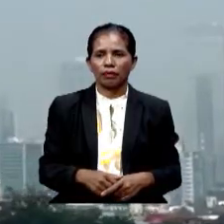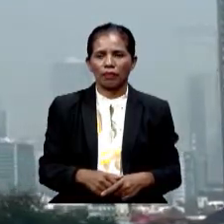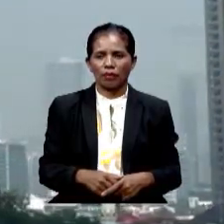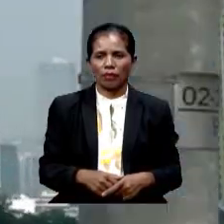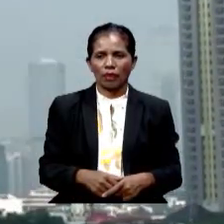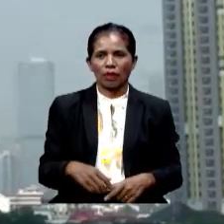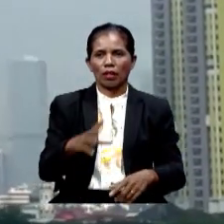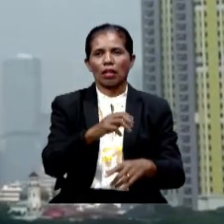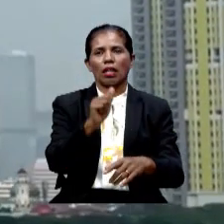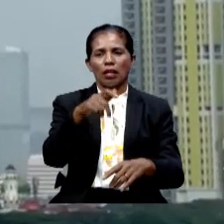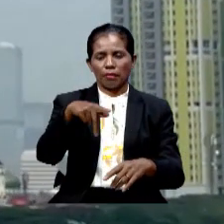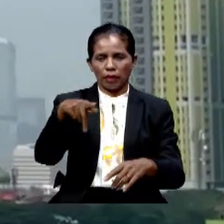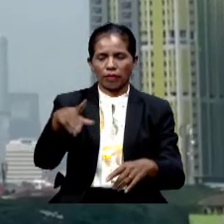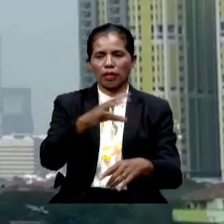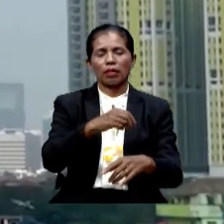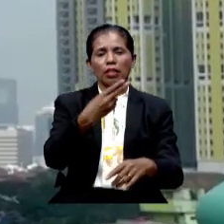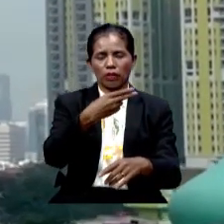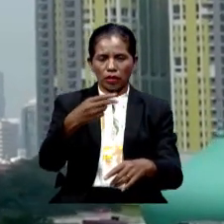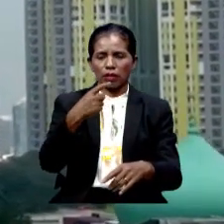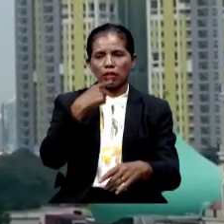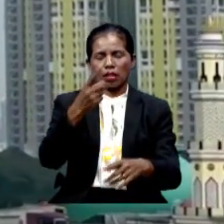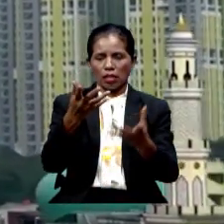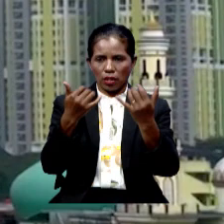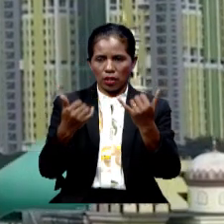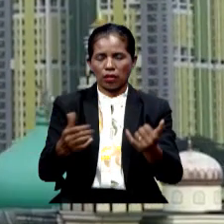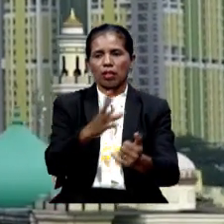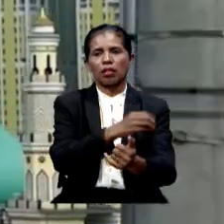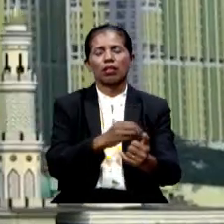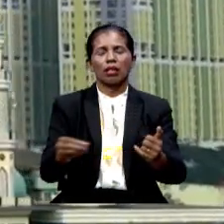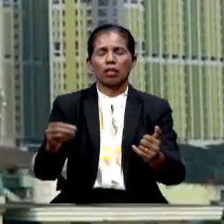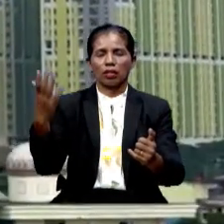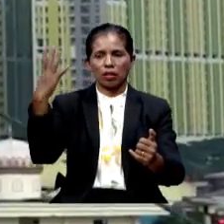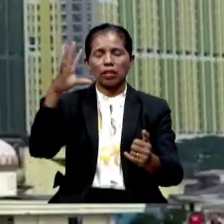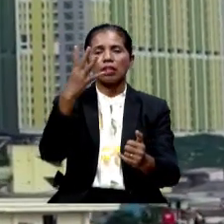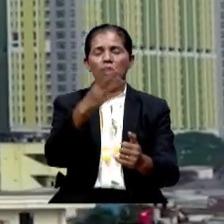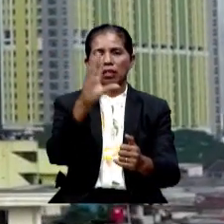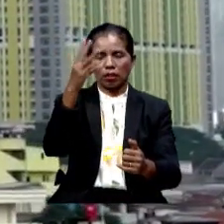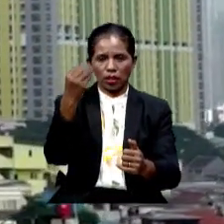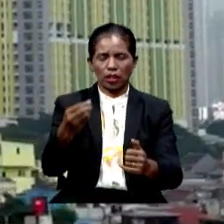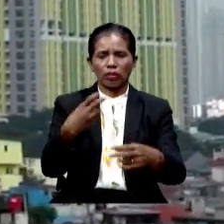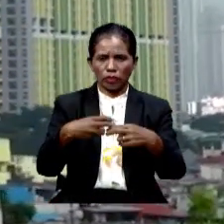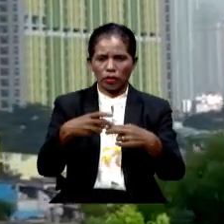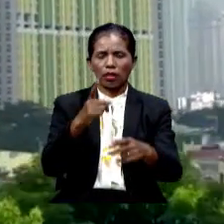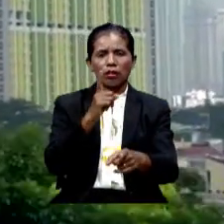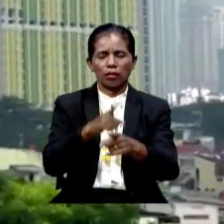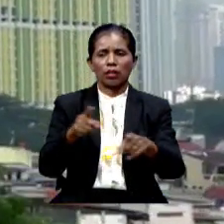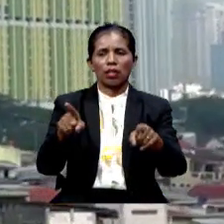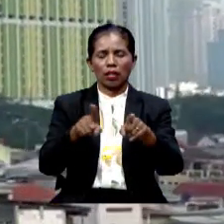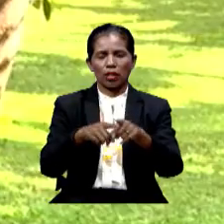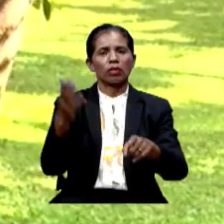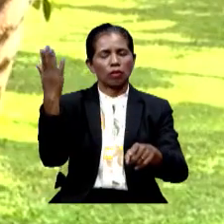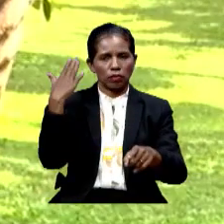Co-fundador APP Nafas Indonesia HTT daudaungne polisau ar ia Jakarta sai pior litan kompara ho